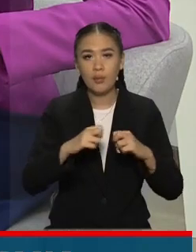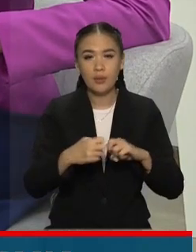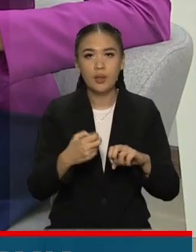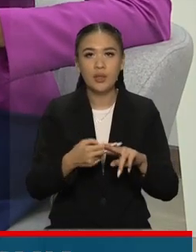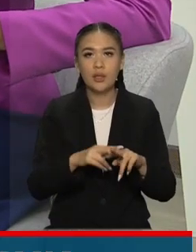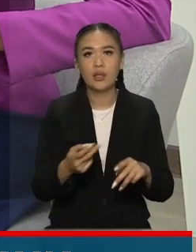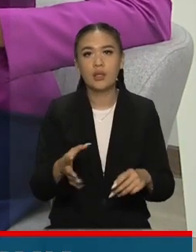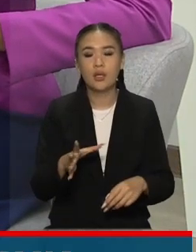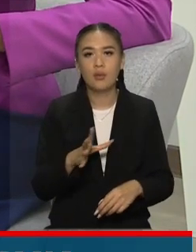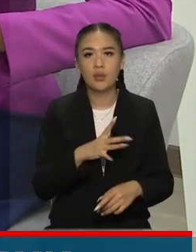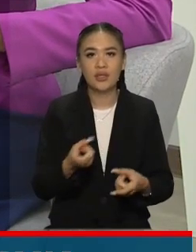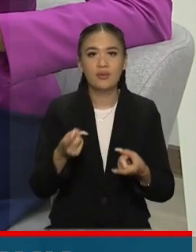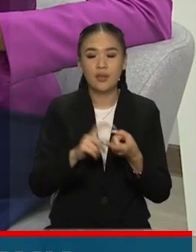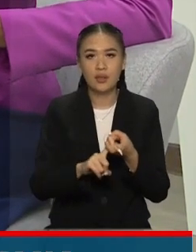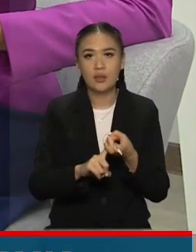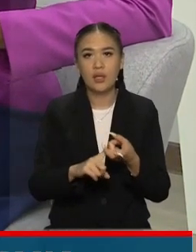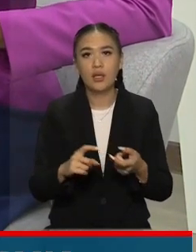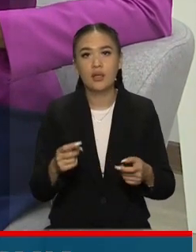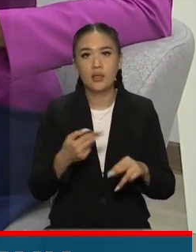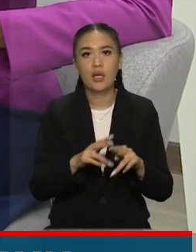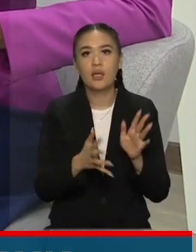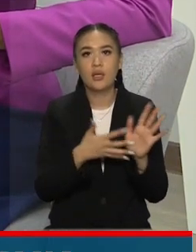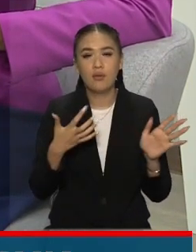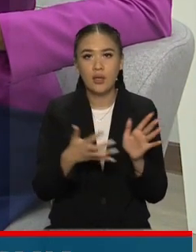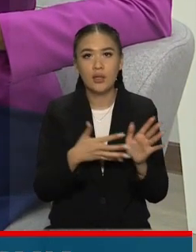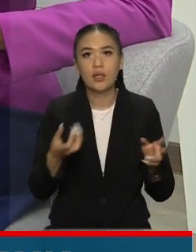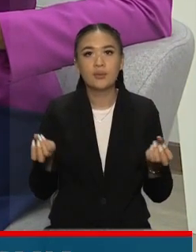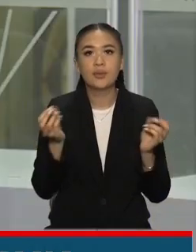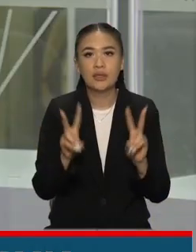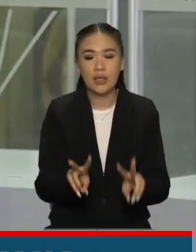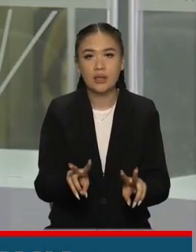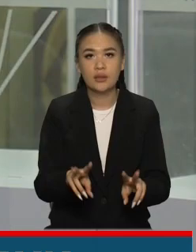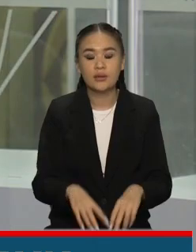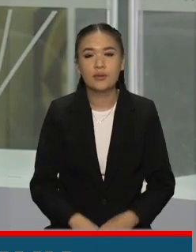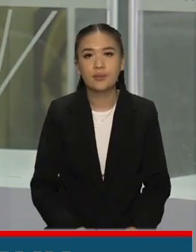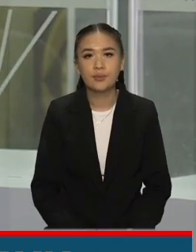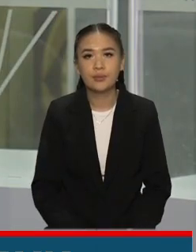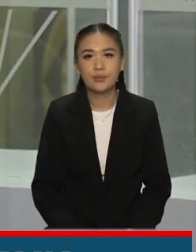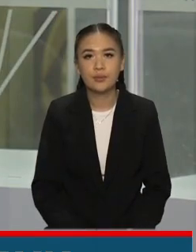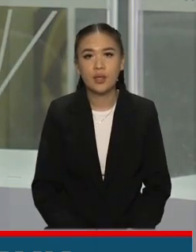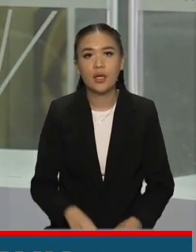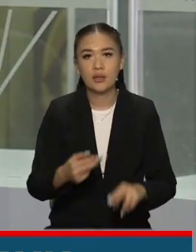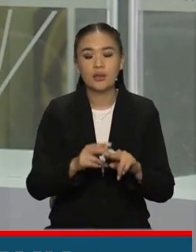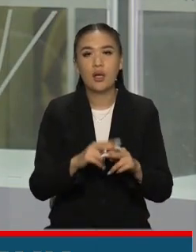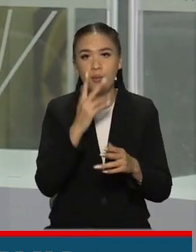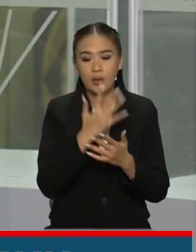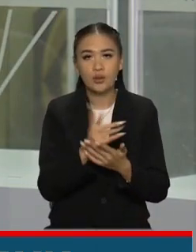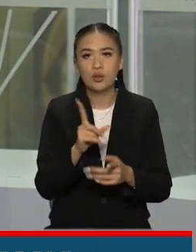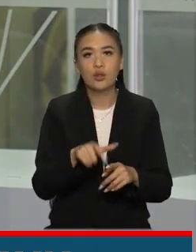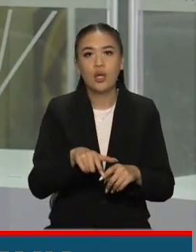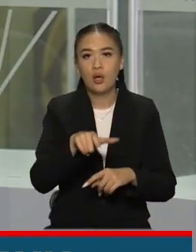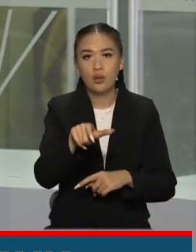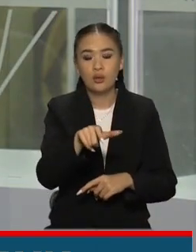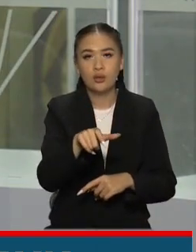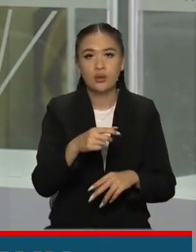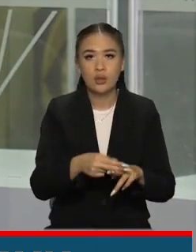связана, наверное, не только с бюрократией, но также и с нехваткой специалистов. Да, это очевидная вещь. Это не только в дороге, то есть это во